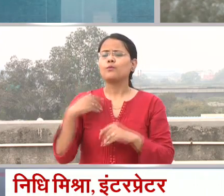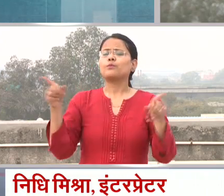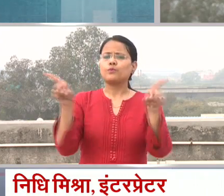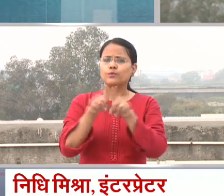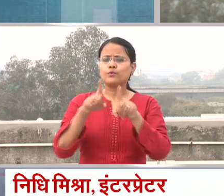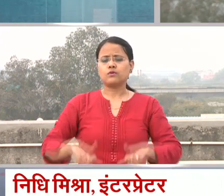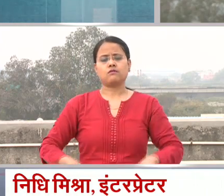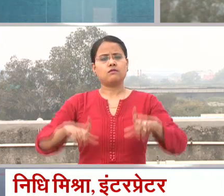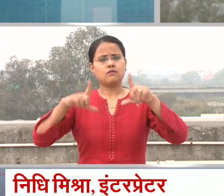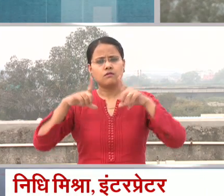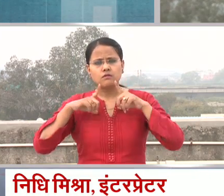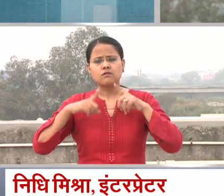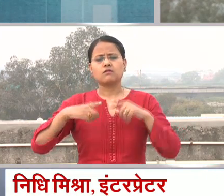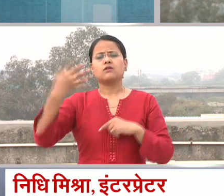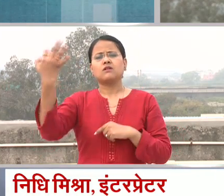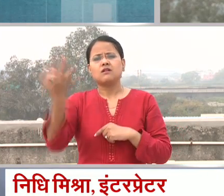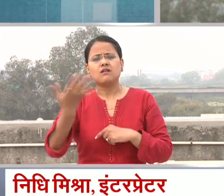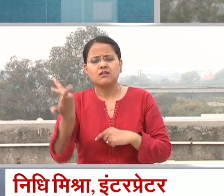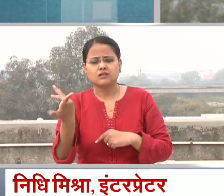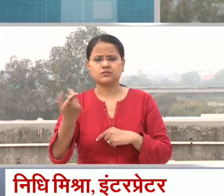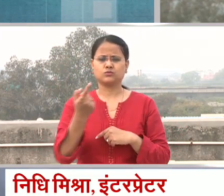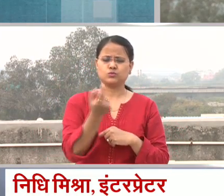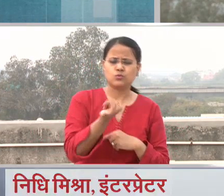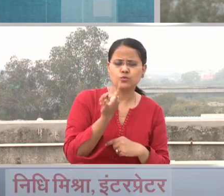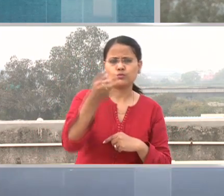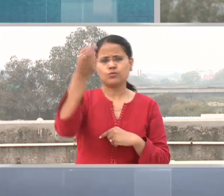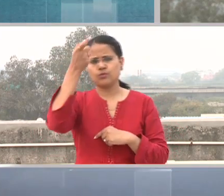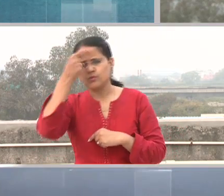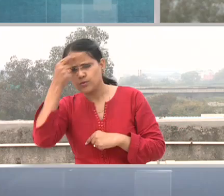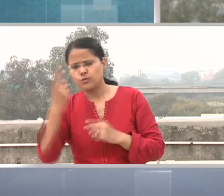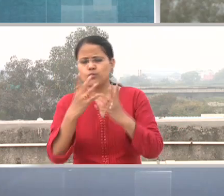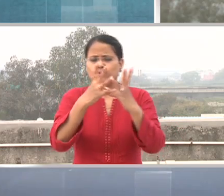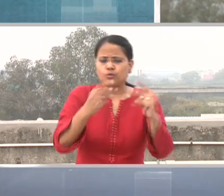भी अपने जीवन में आए दिन आने वाली छोटी बड़ी परेशानियों का